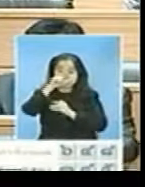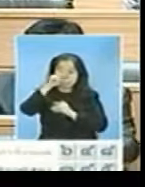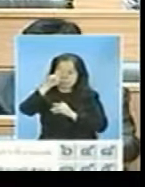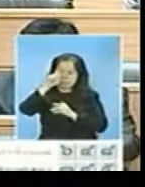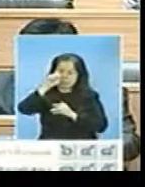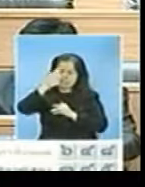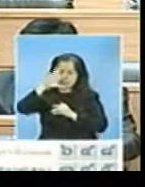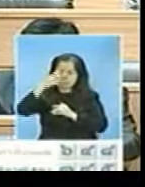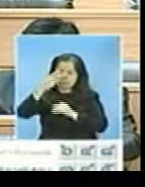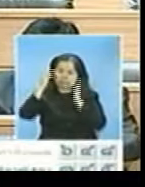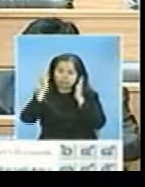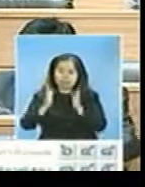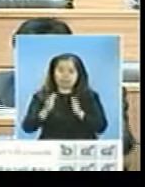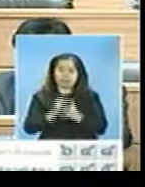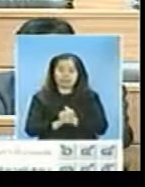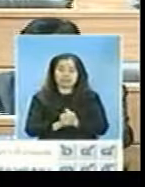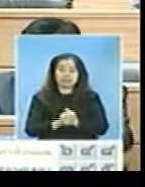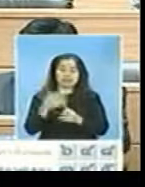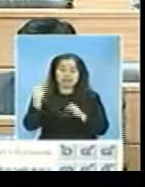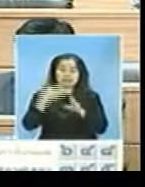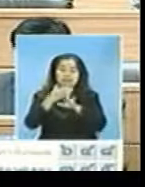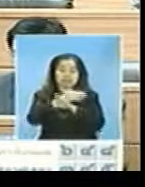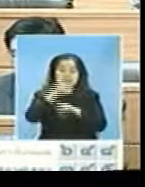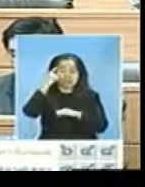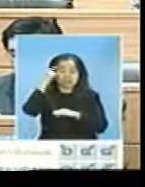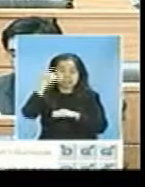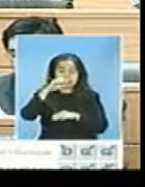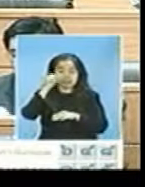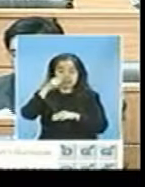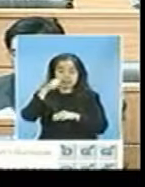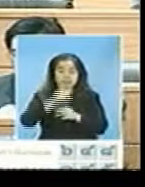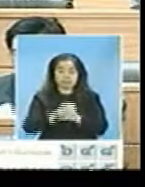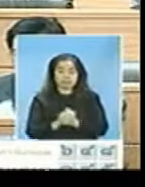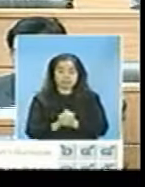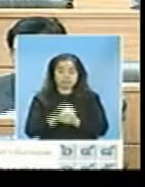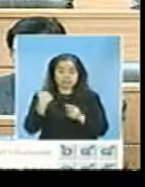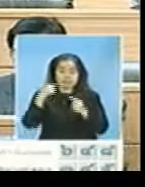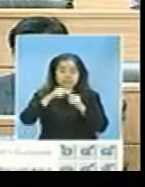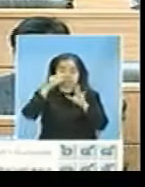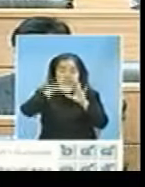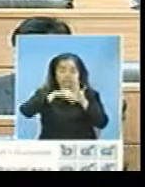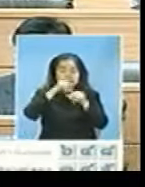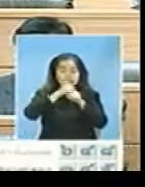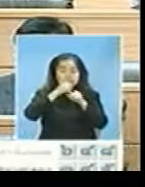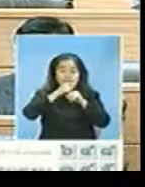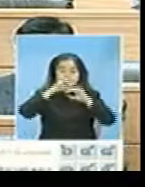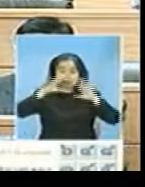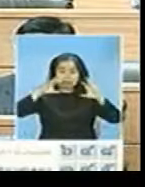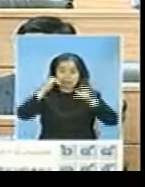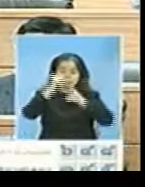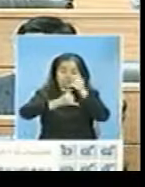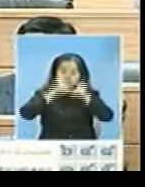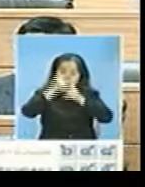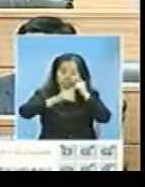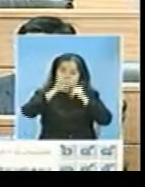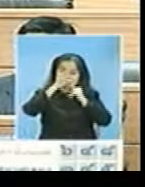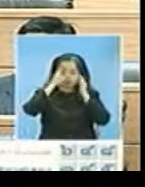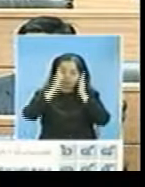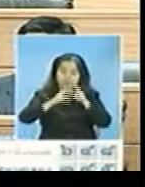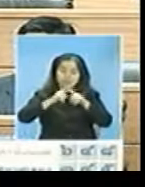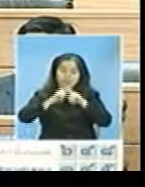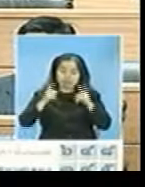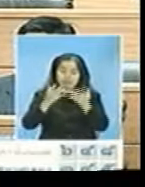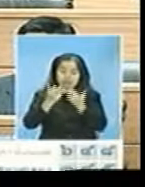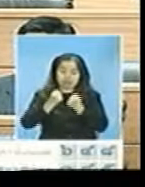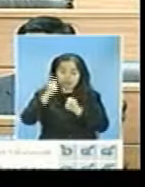นปกติเราก็รู้กันอยู่แล้วนะครับว่าในการสมัครข้าราชการมีคนมาสมัครเป็นร้อยแต่อัตรานี่มี